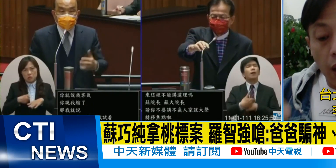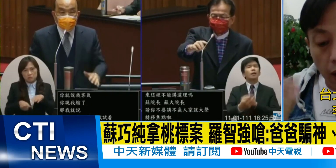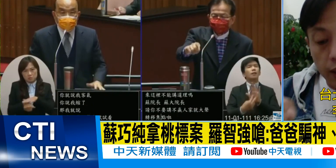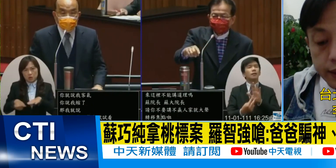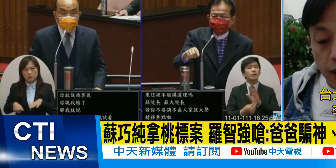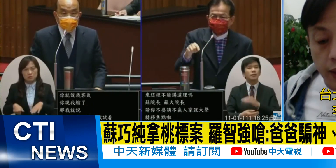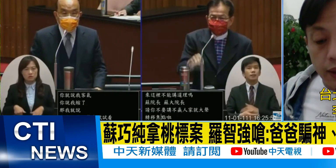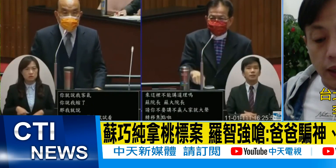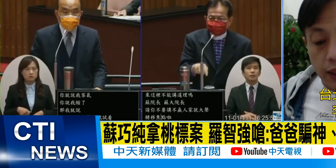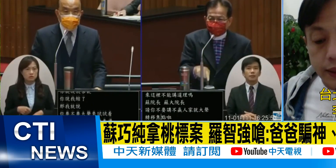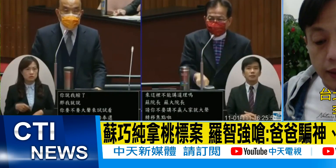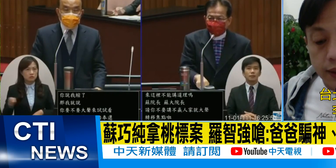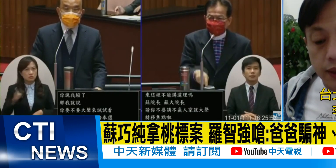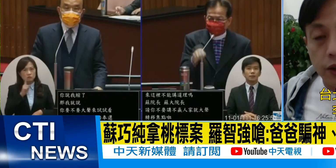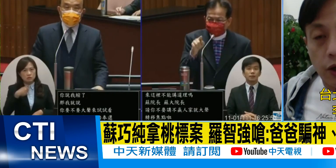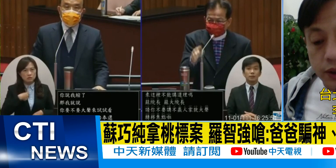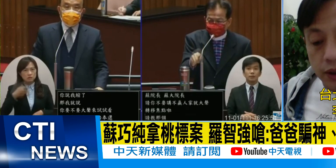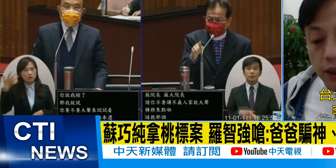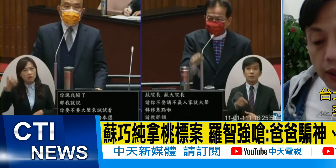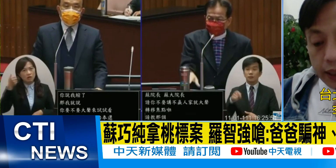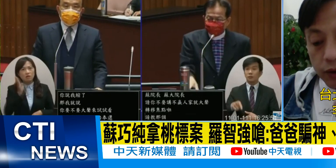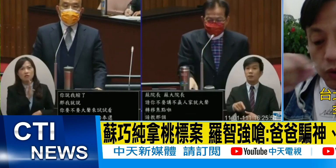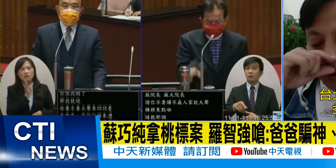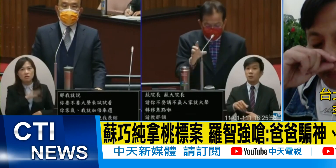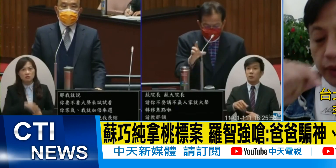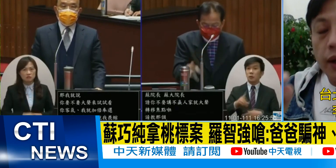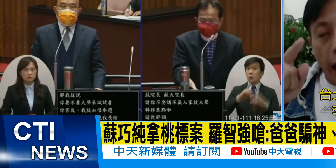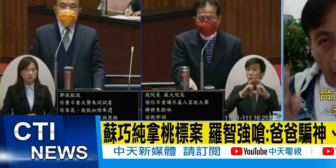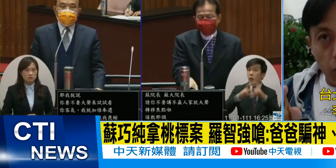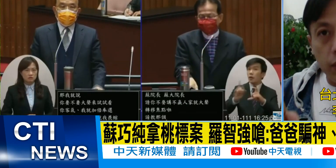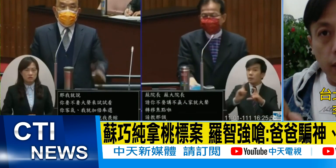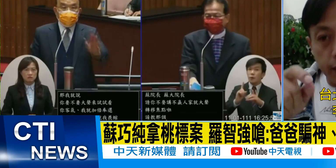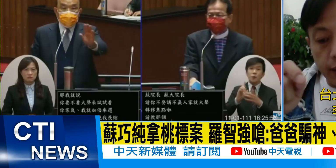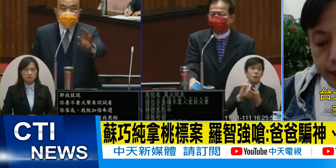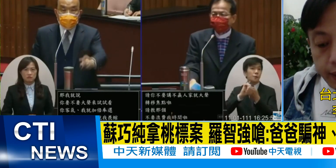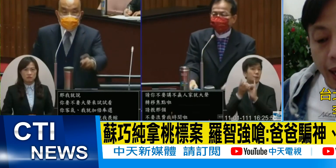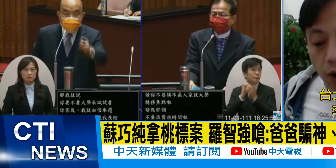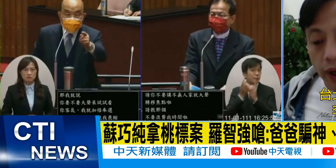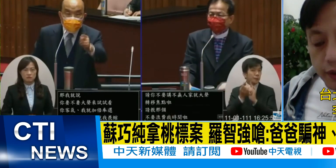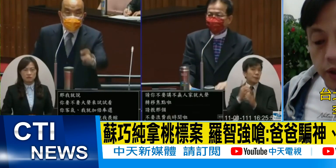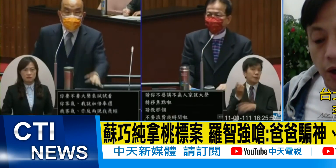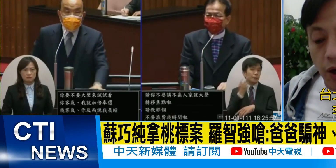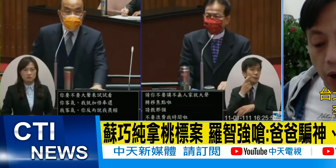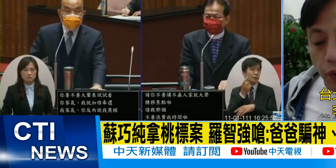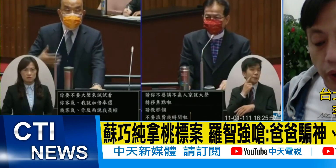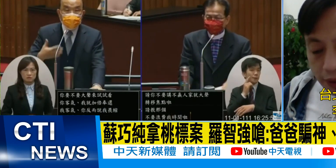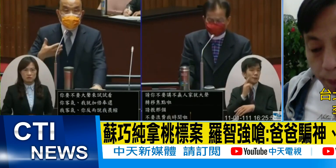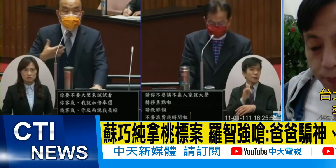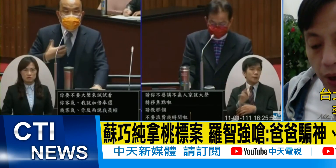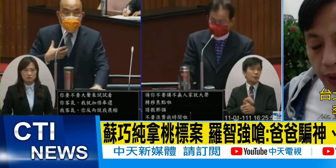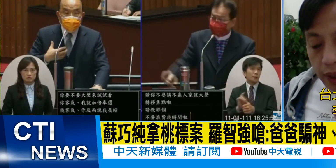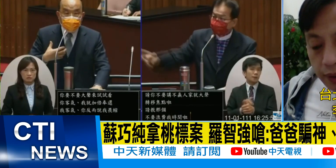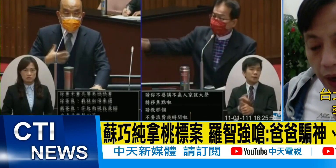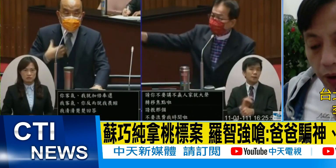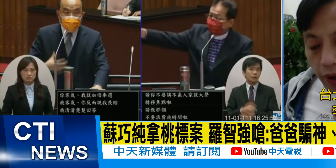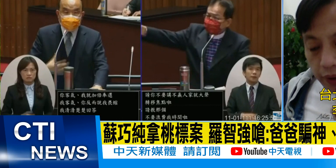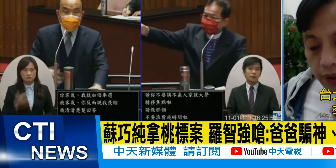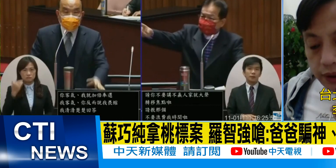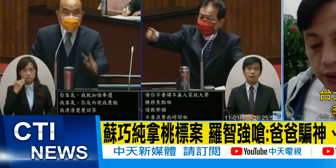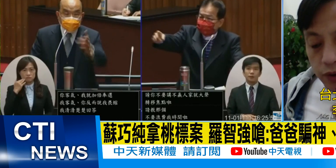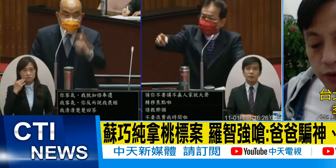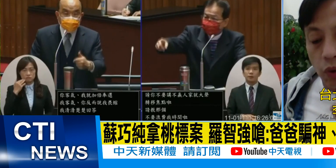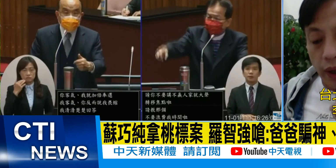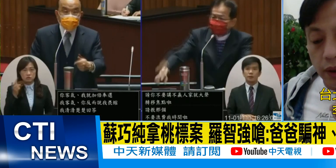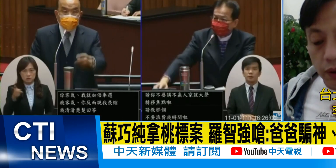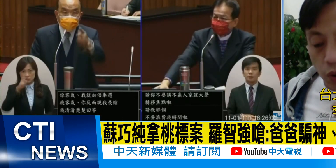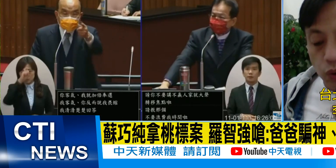子，23的设计公司当初好，那个在开会的时候，桃园这个标案，桃园